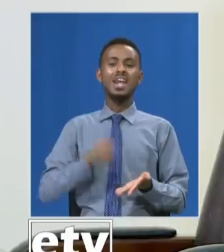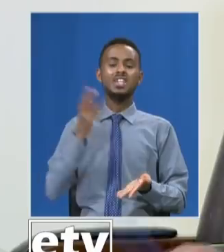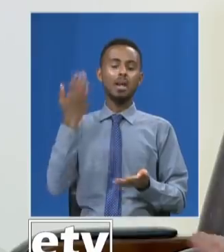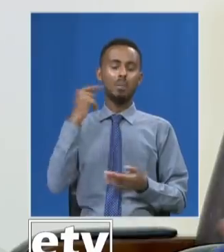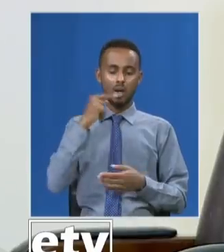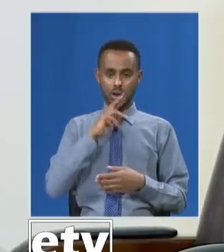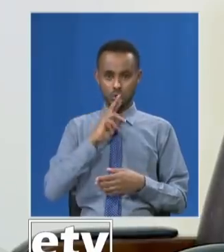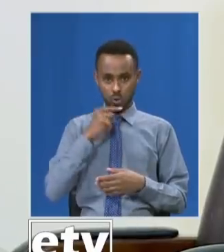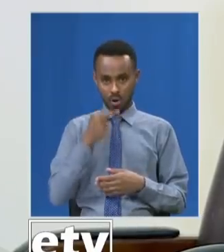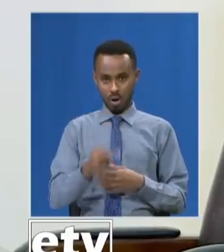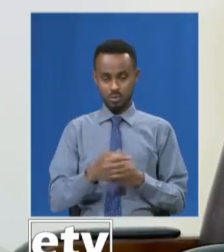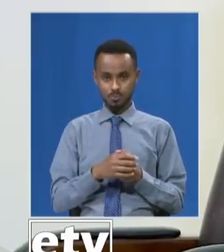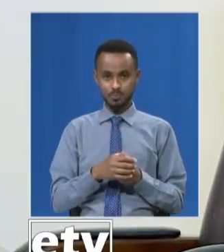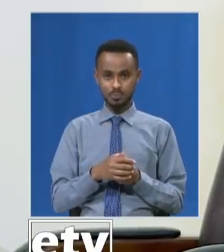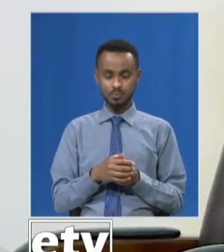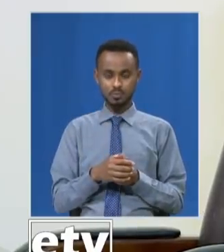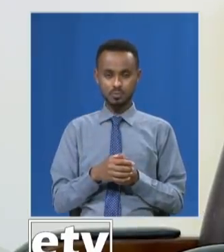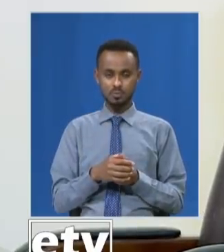የነበራቸው ናቸው ብለዋል።